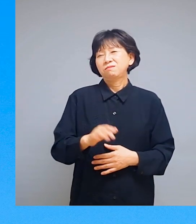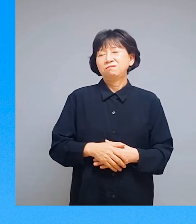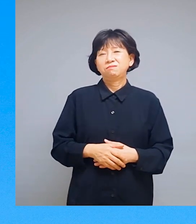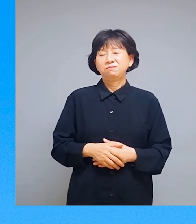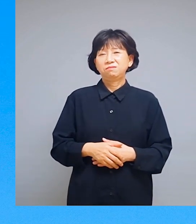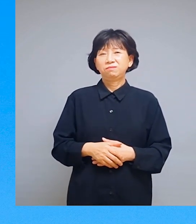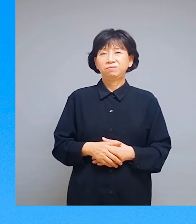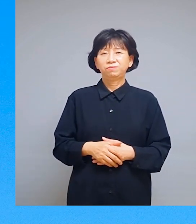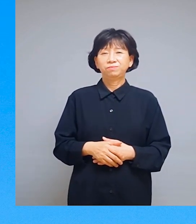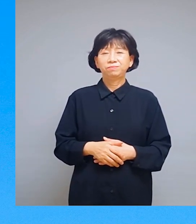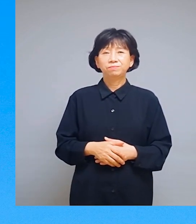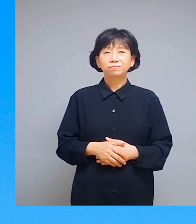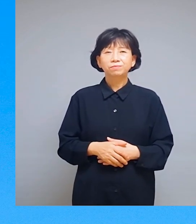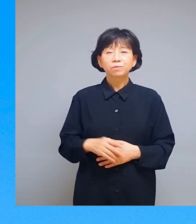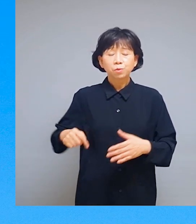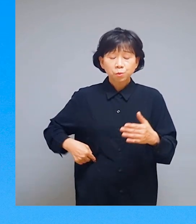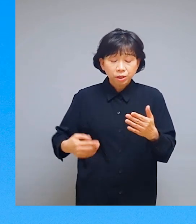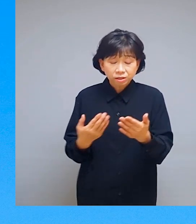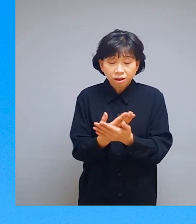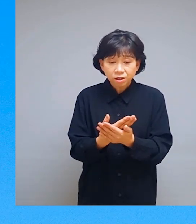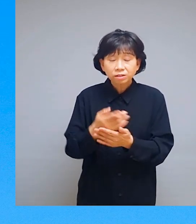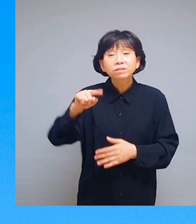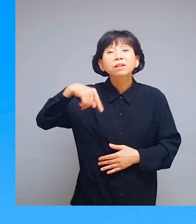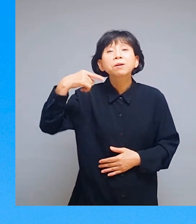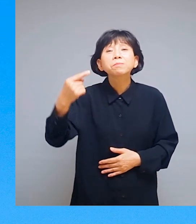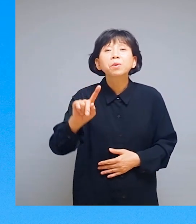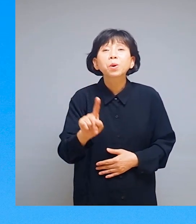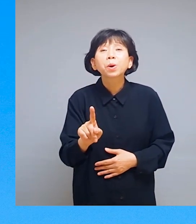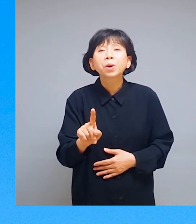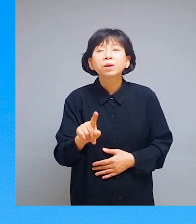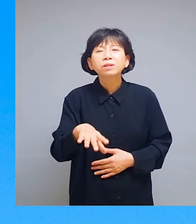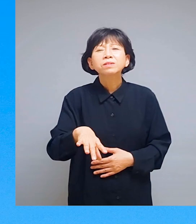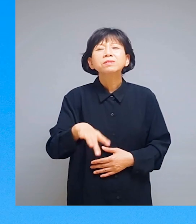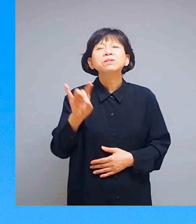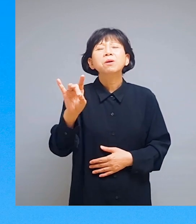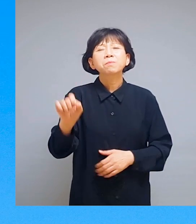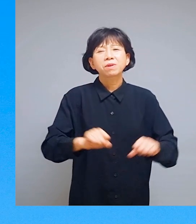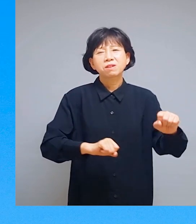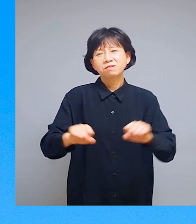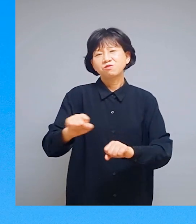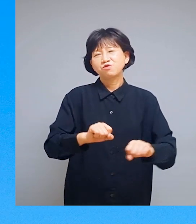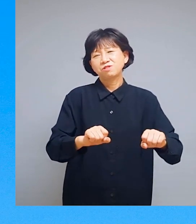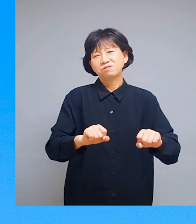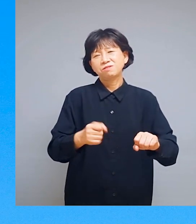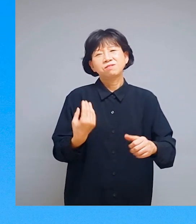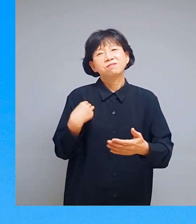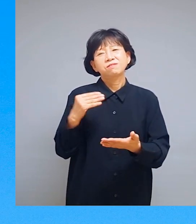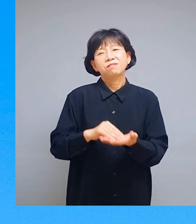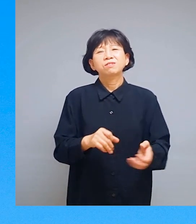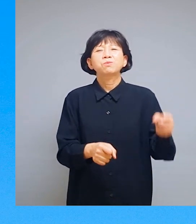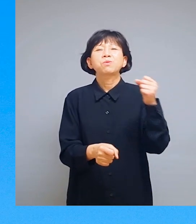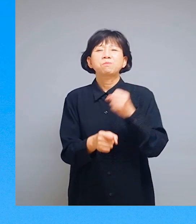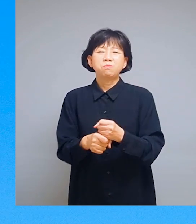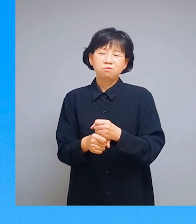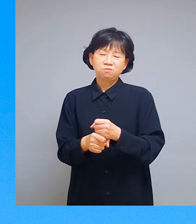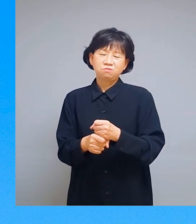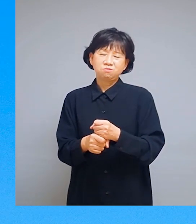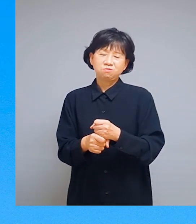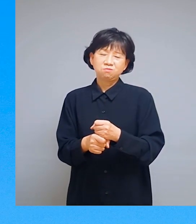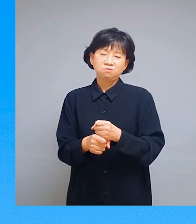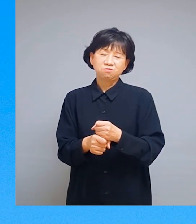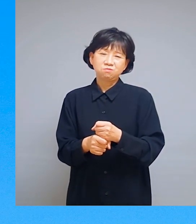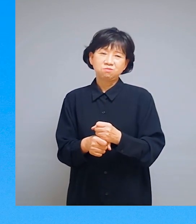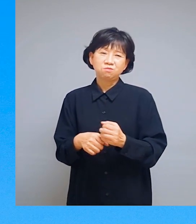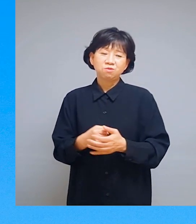게 아니에요. 회개하여 뭐라고 하고 있습니까? 처음 행위를 가지라 말씀합니다.